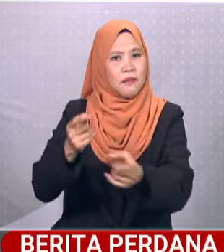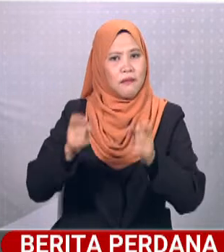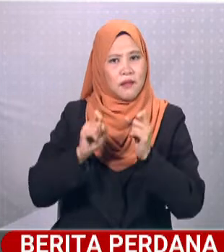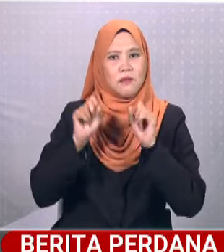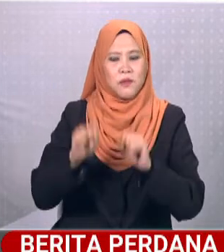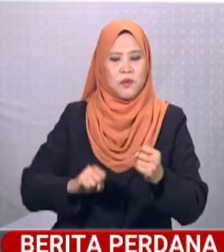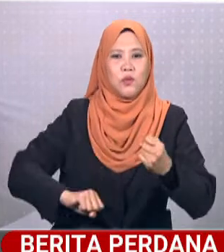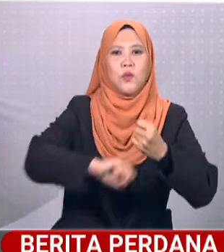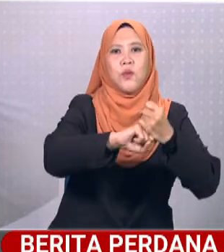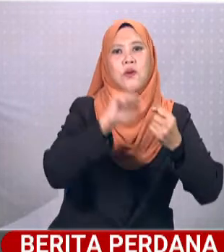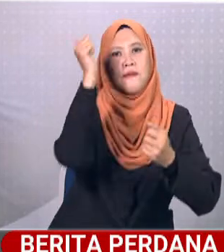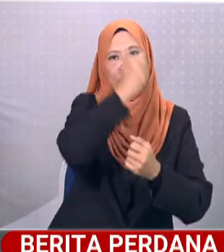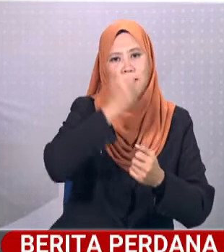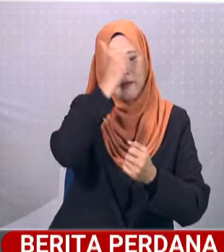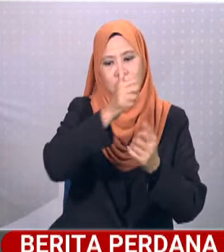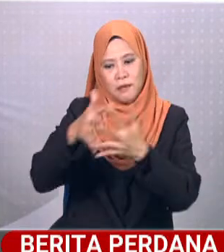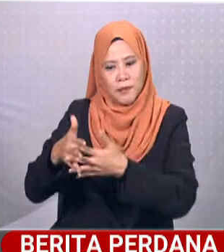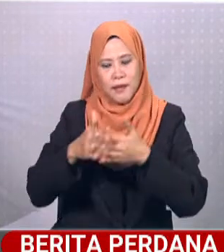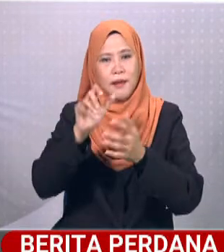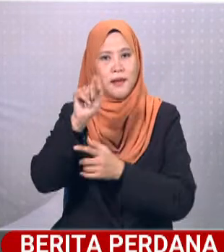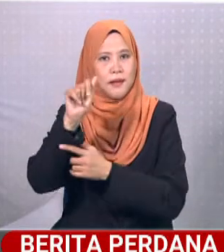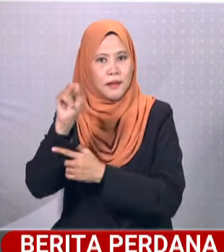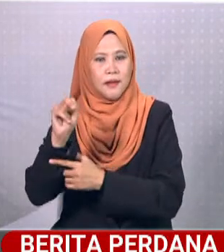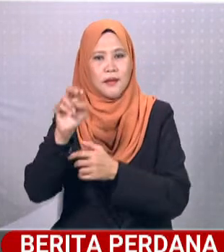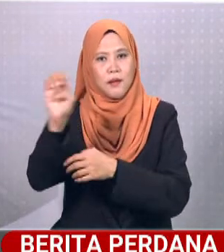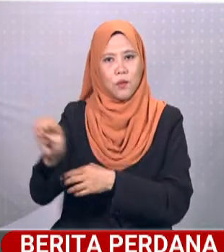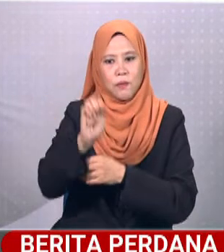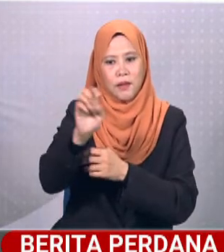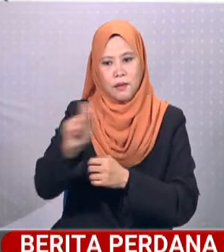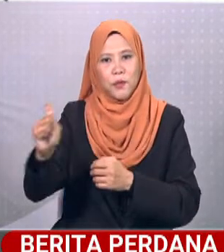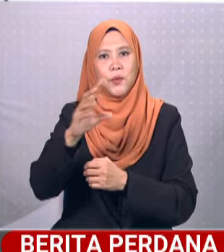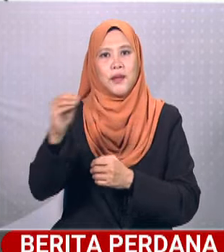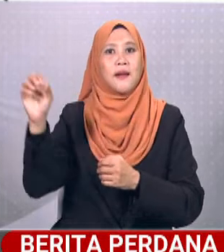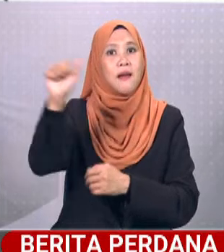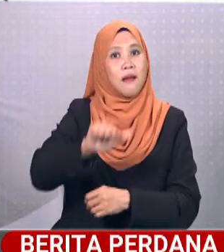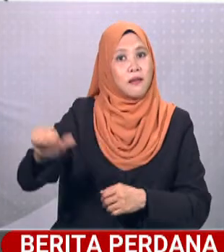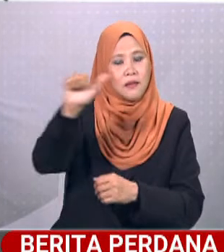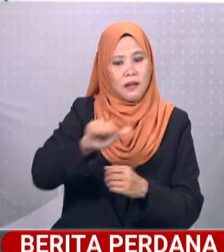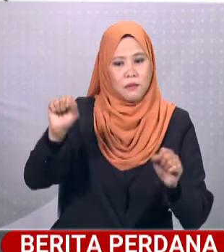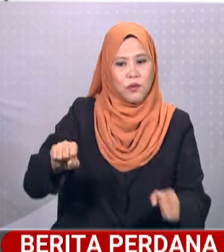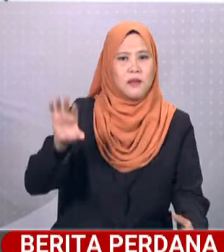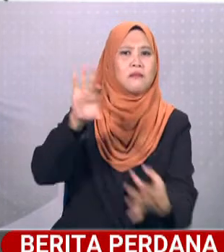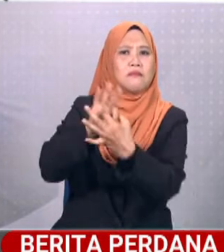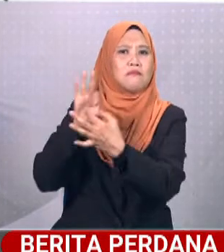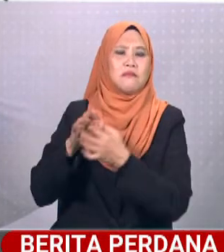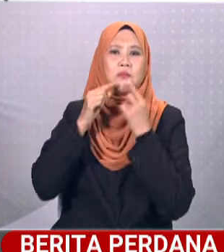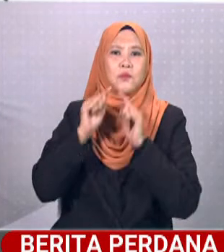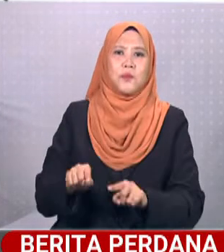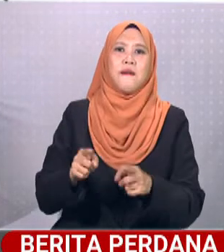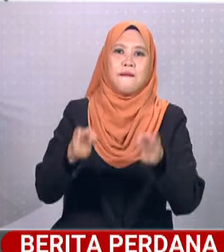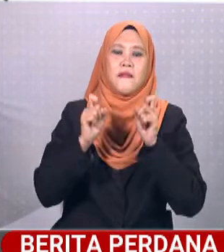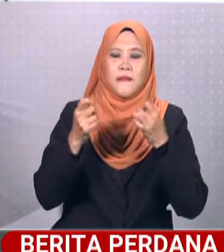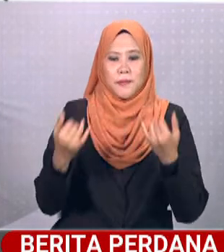untuk menyokong Afrika, Amerika Latin, Eropah Timur dan beberapa negara Asia sebagai tindak balas segera terhadap wabak